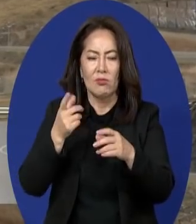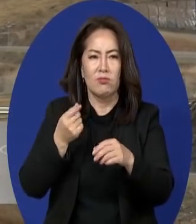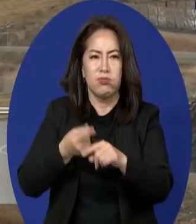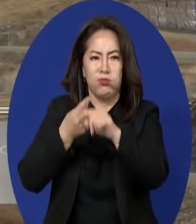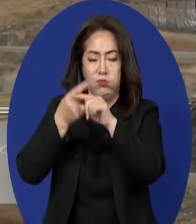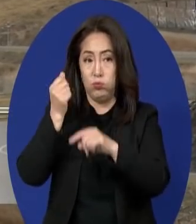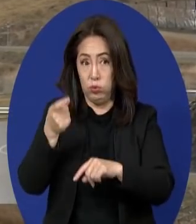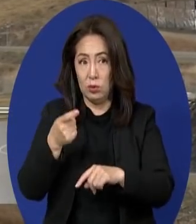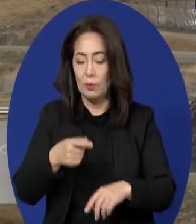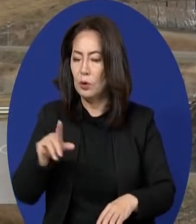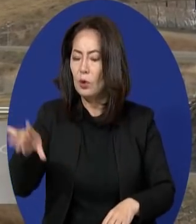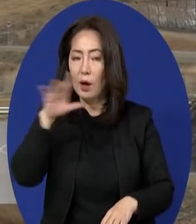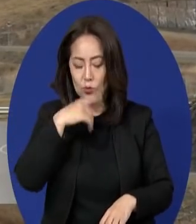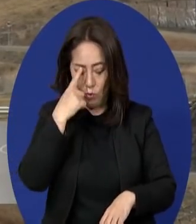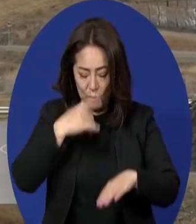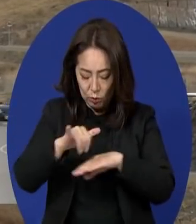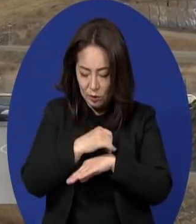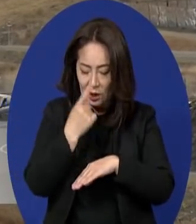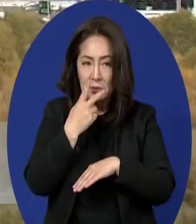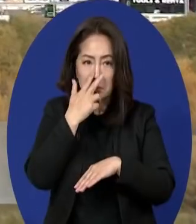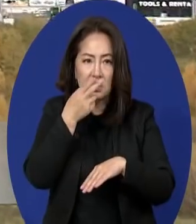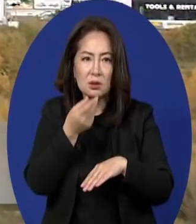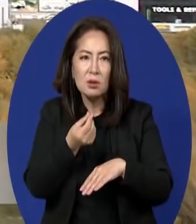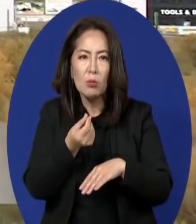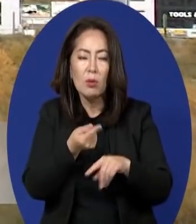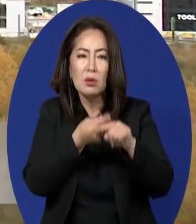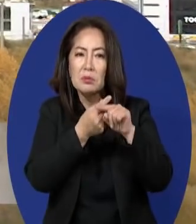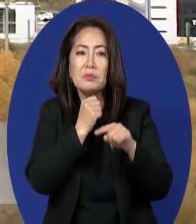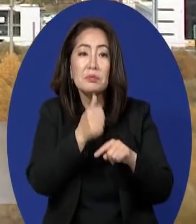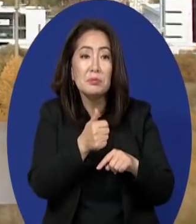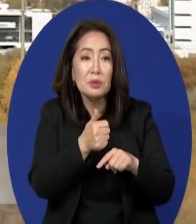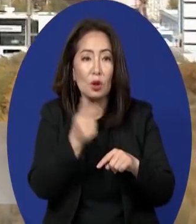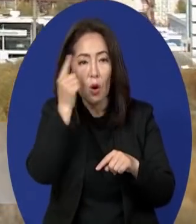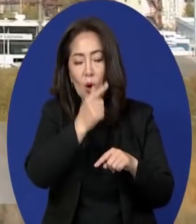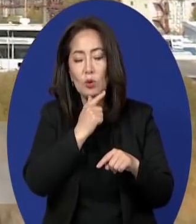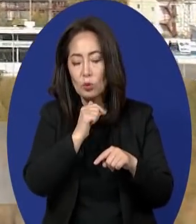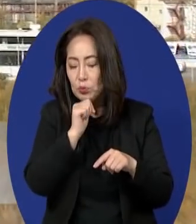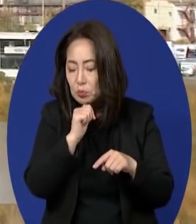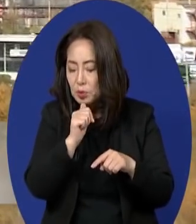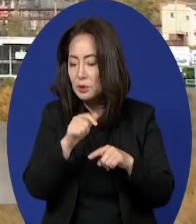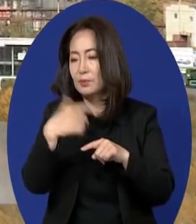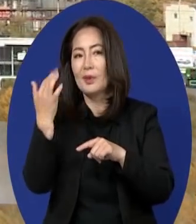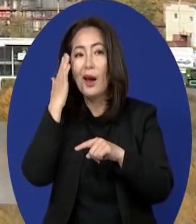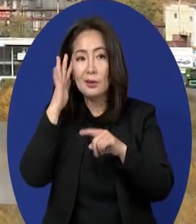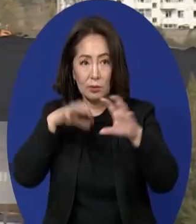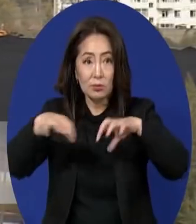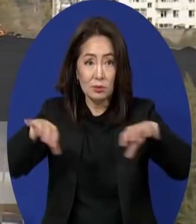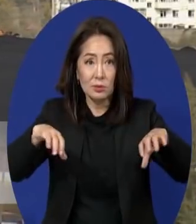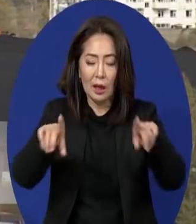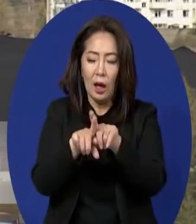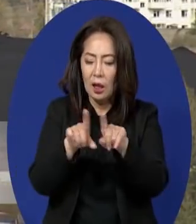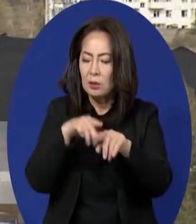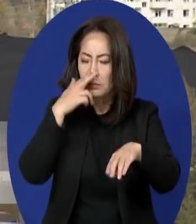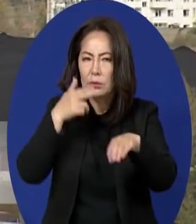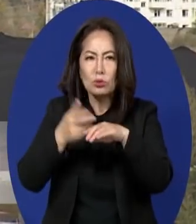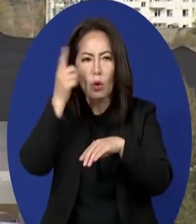Саяхан болсон шатхууны хомсдол ганц манайд ч биш, дэлхийн хэд хэдэн орнд үсчээ. Хасаагүй бараа бүтээгдэхүүний нийлүүлэлтийн сүлжээ доголдож эрэлт нэмэгдсэн.